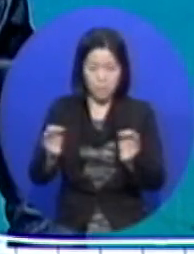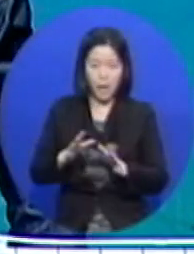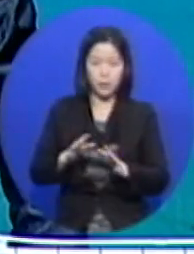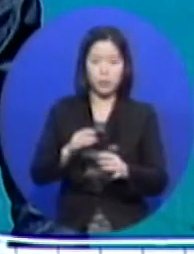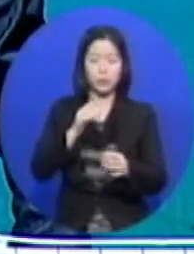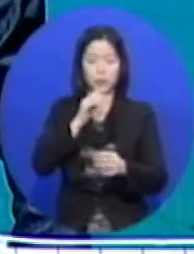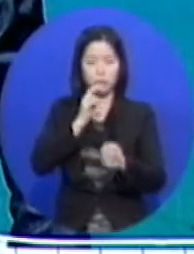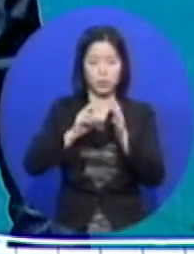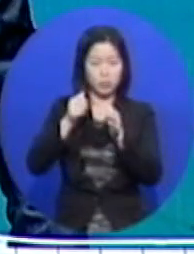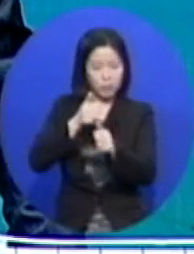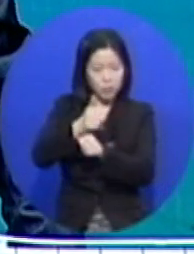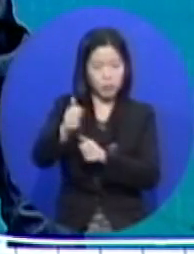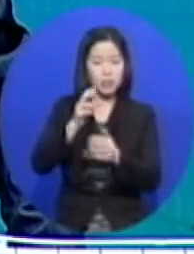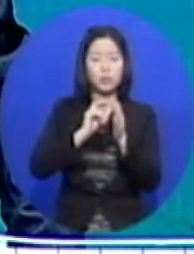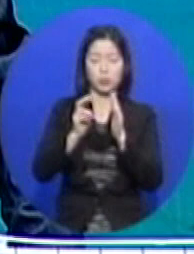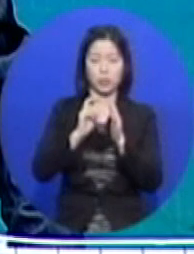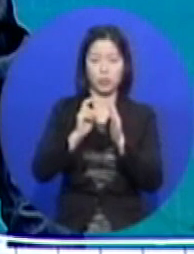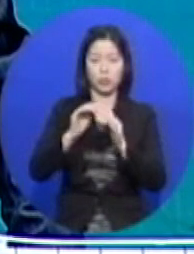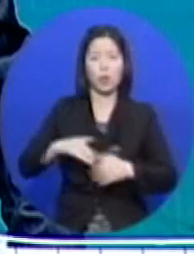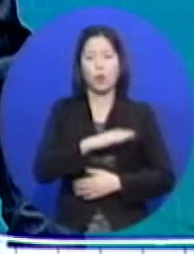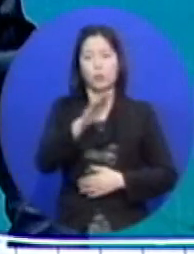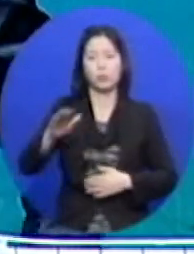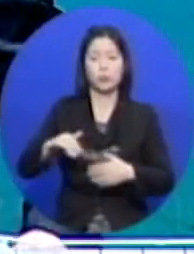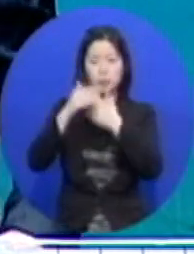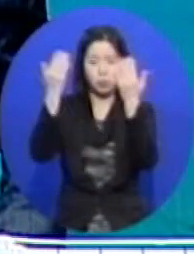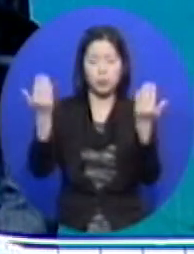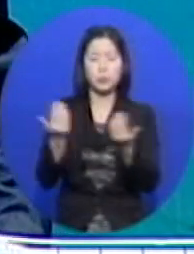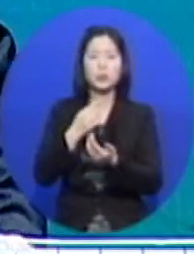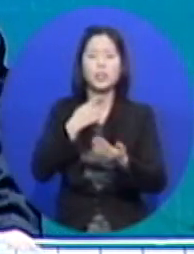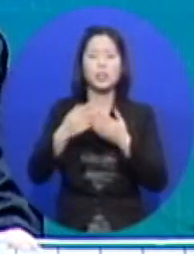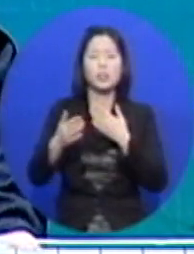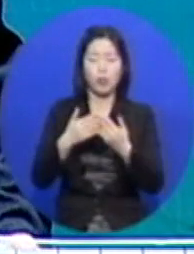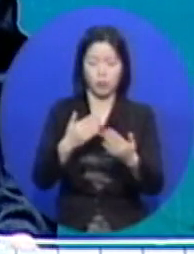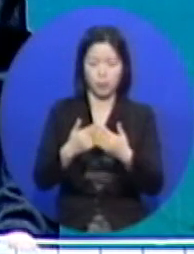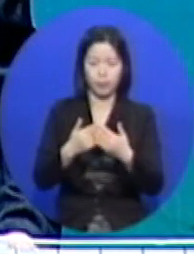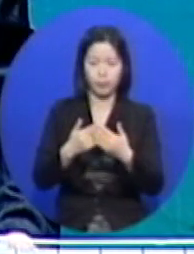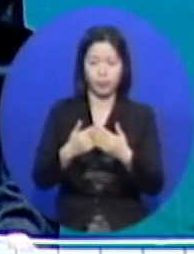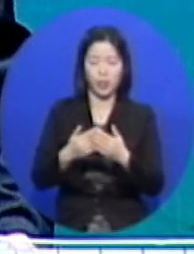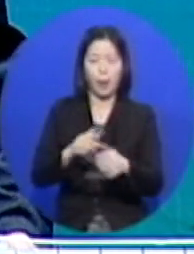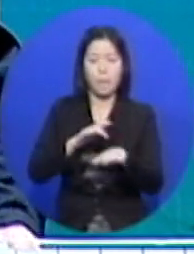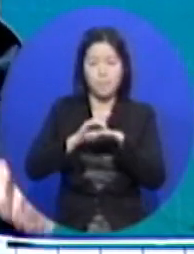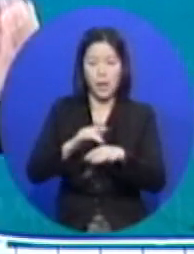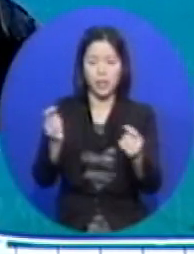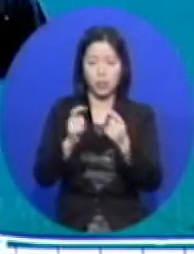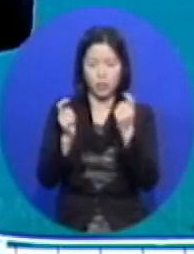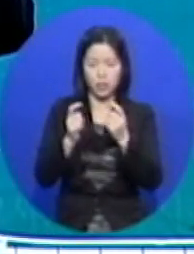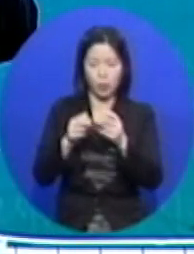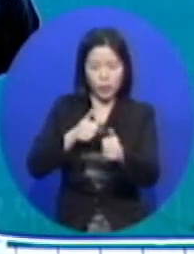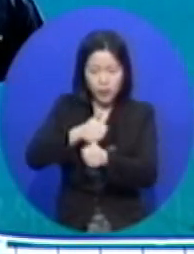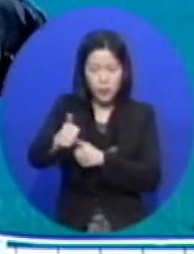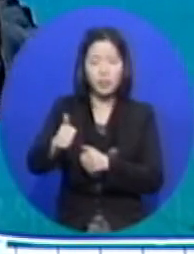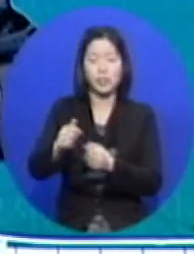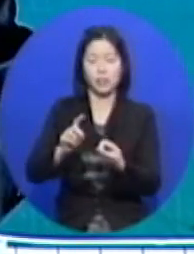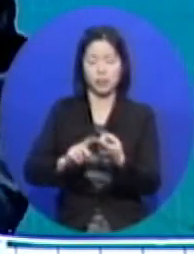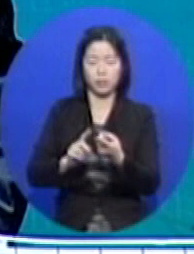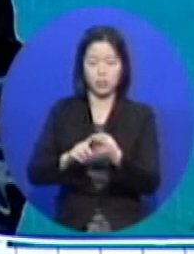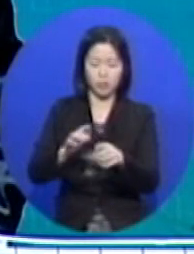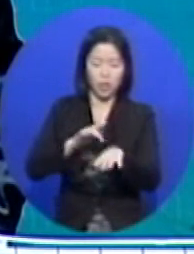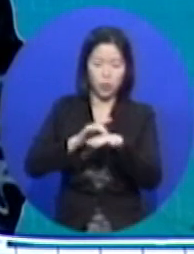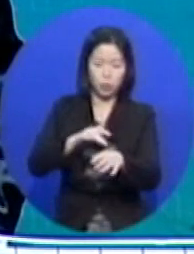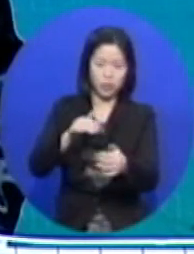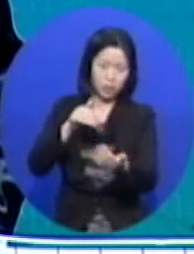여러분 이것이 우리 모두의 경험이에요 여러분 마귀와 싸워서 이긴다는 것은 귀신을 내쫓는 것만은